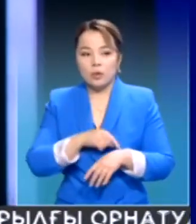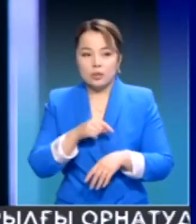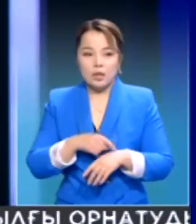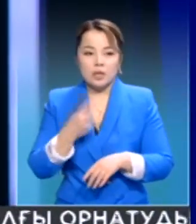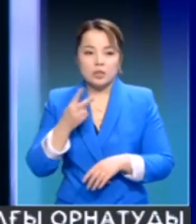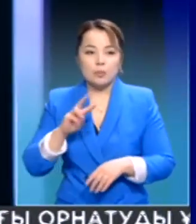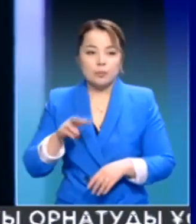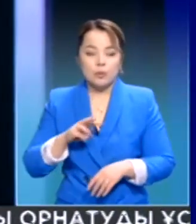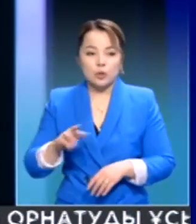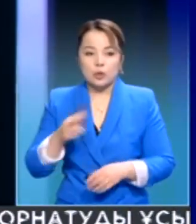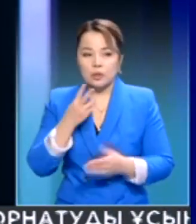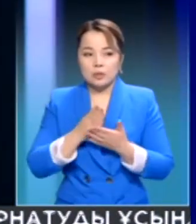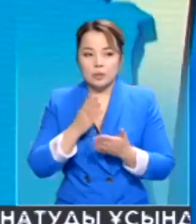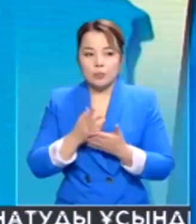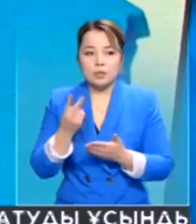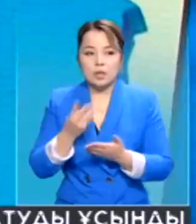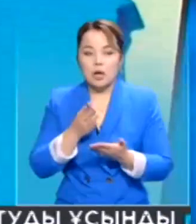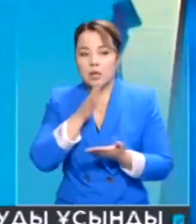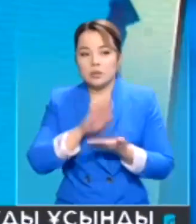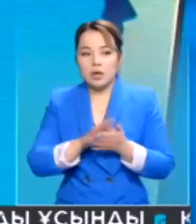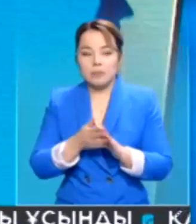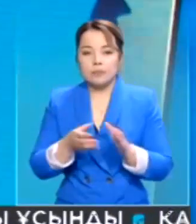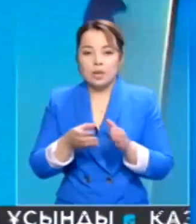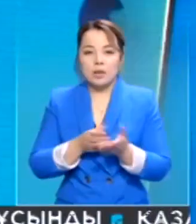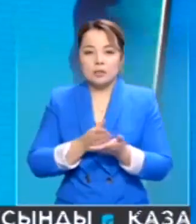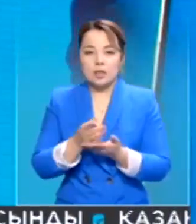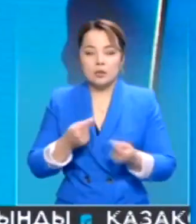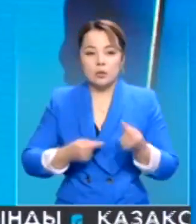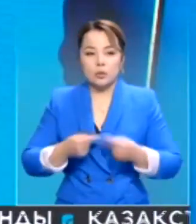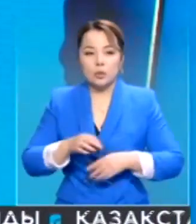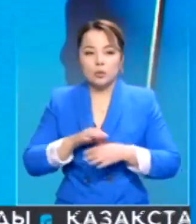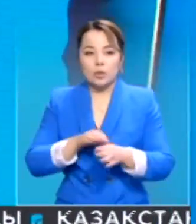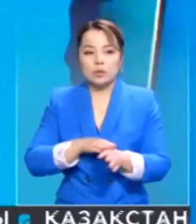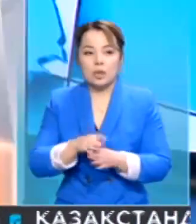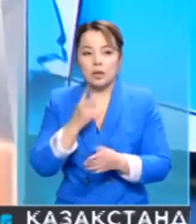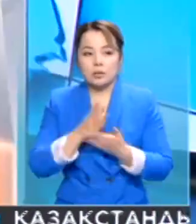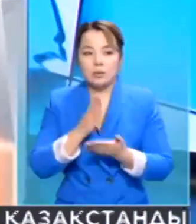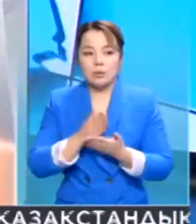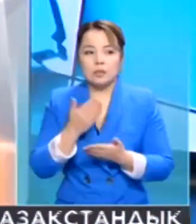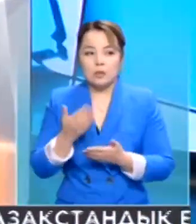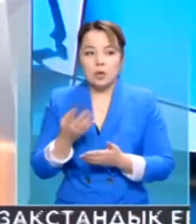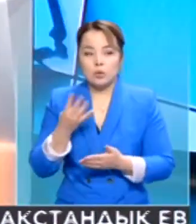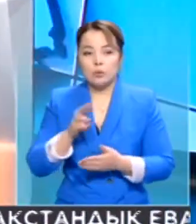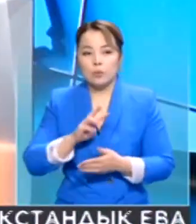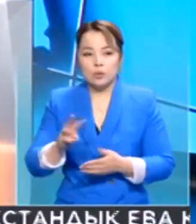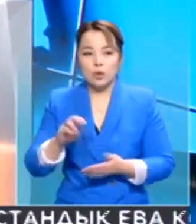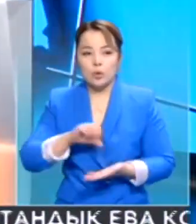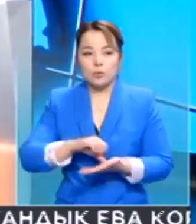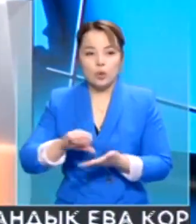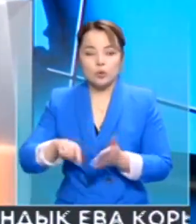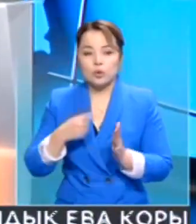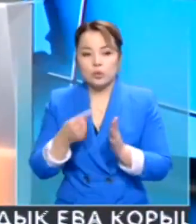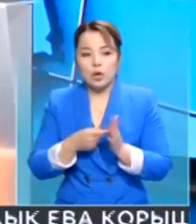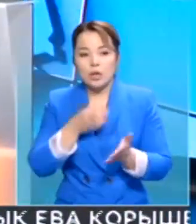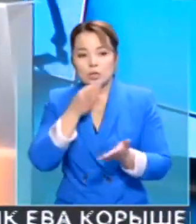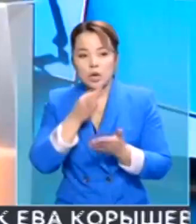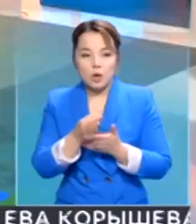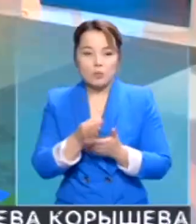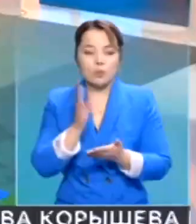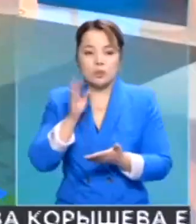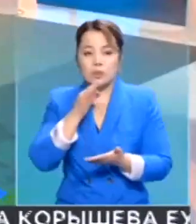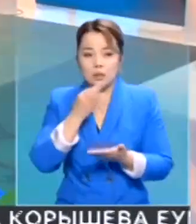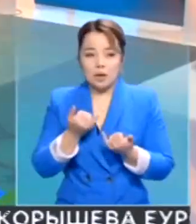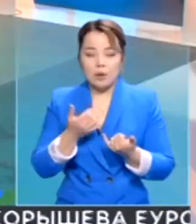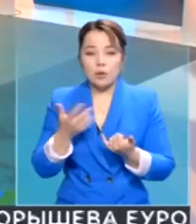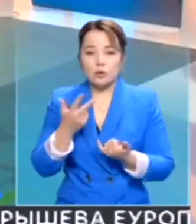минутта. Екінші кезеңде саяси ұйым өкілдері арасында дискуссия өтеді. 4 минутта үміткерлер бір-біріне сұрақ қойып жауап береді.